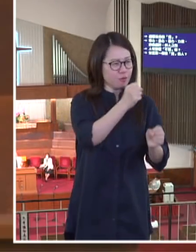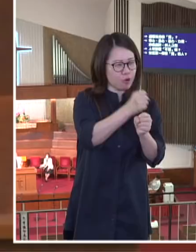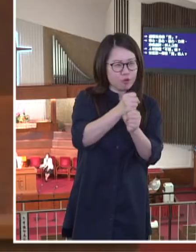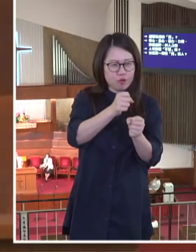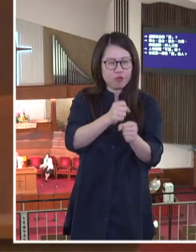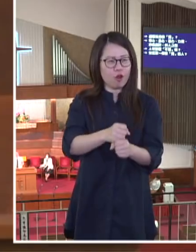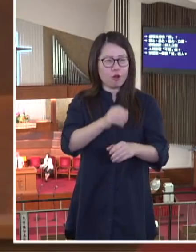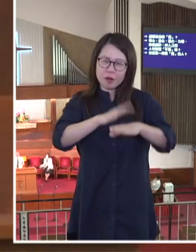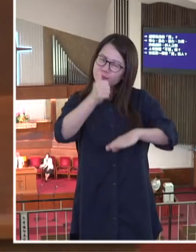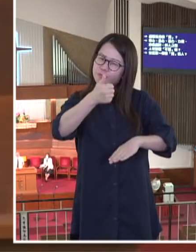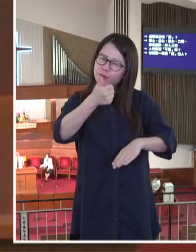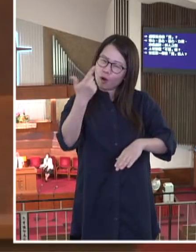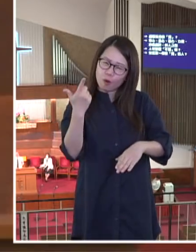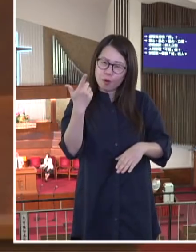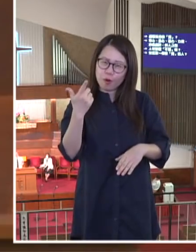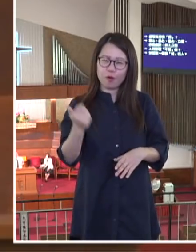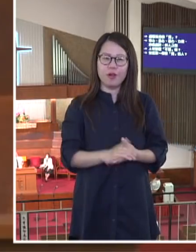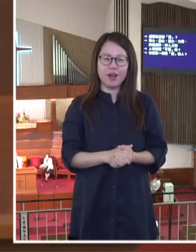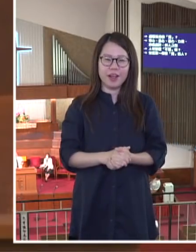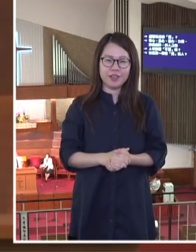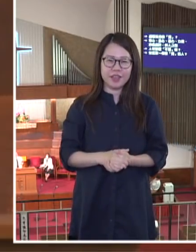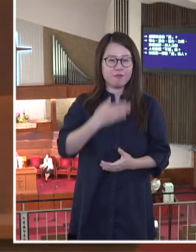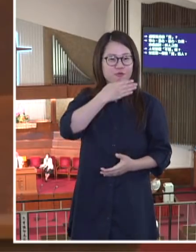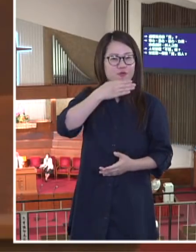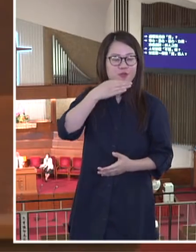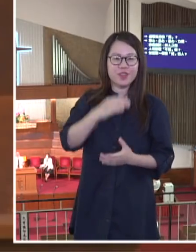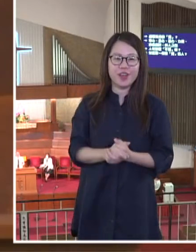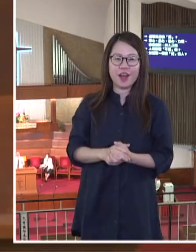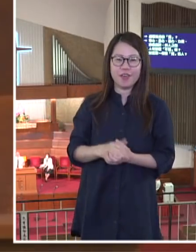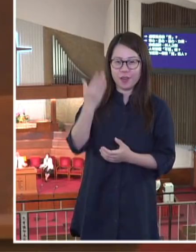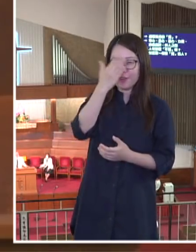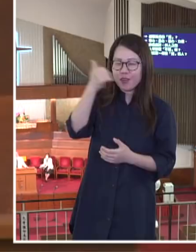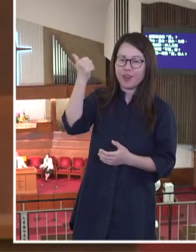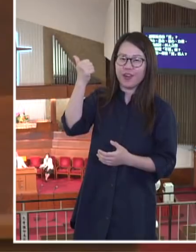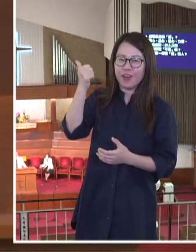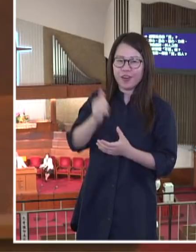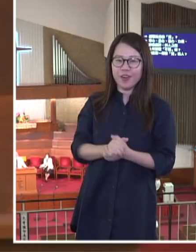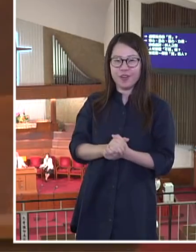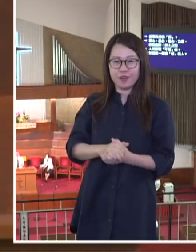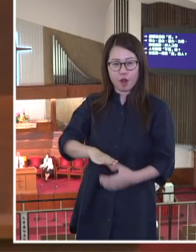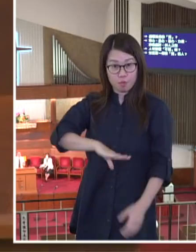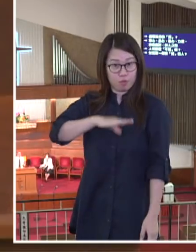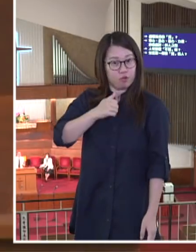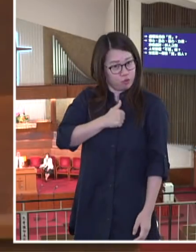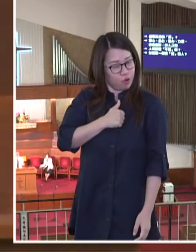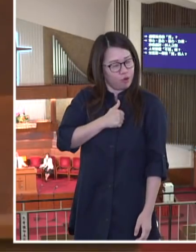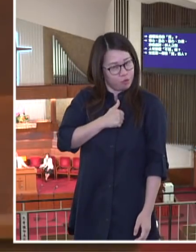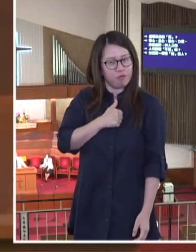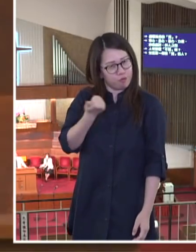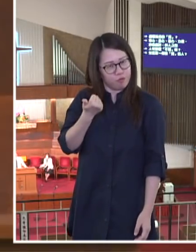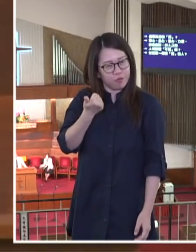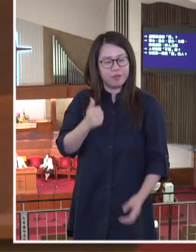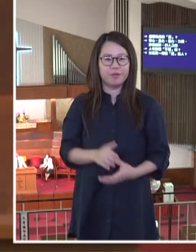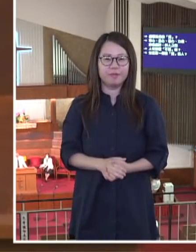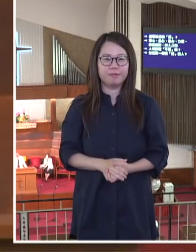系年青力壮啊，即系青靓白净啊，即系美丽如花啊咁啫。可能你都会觉得好满嘅你自